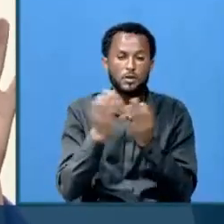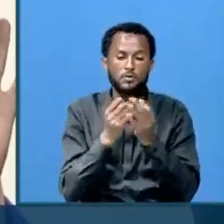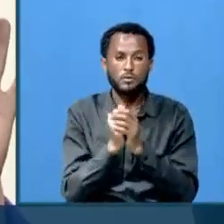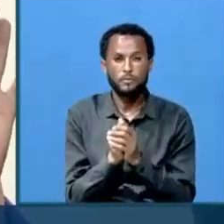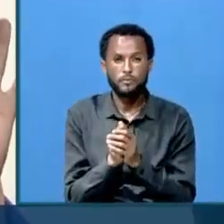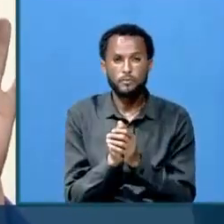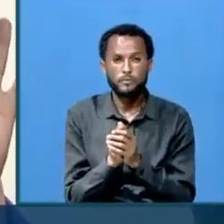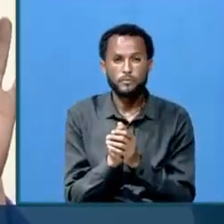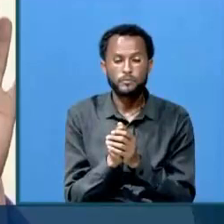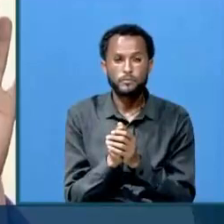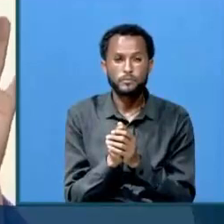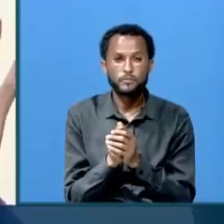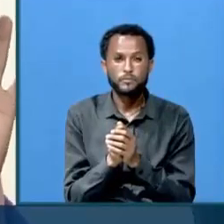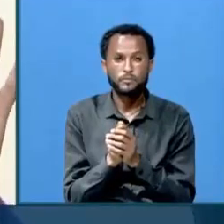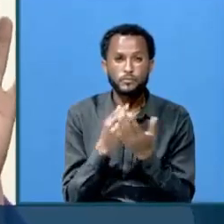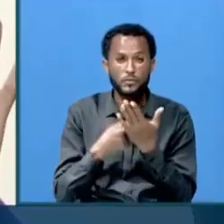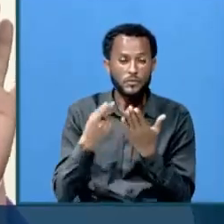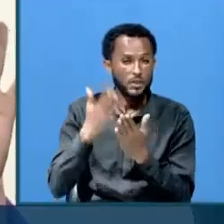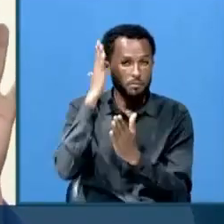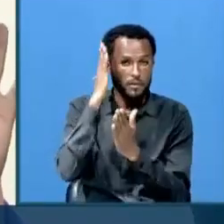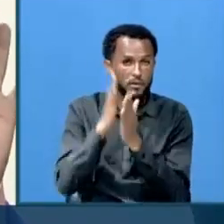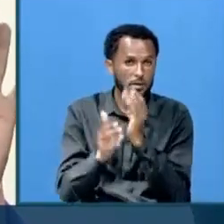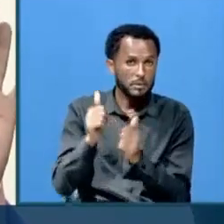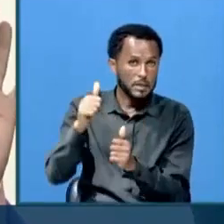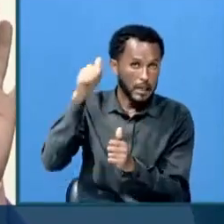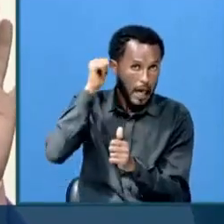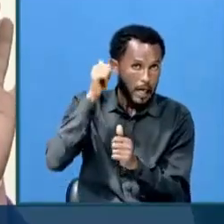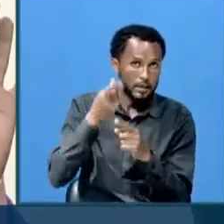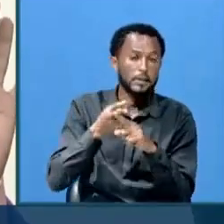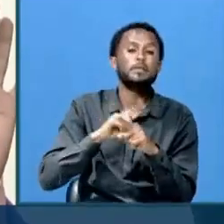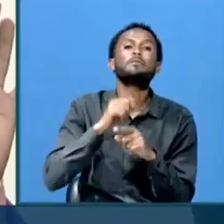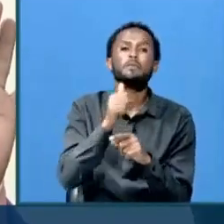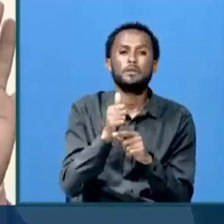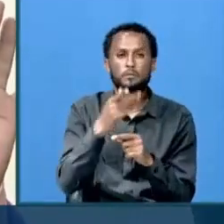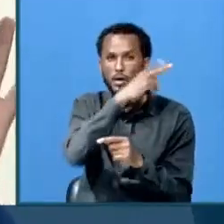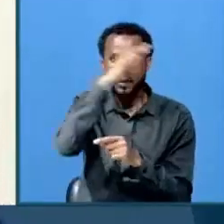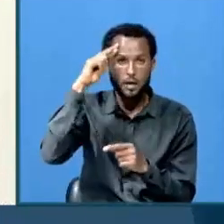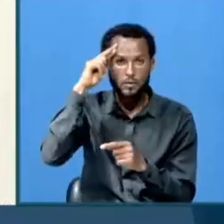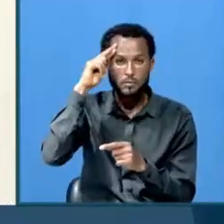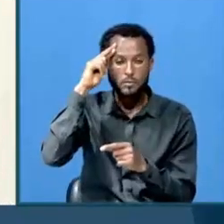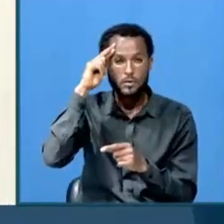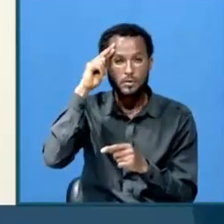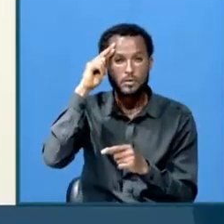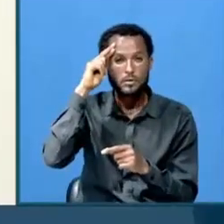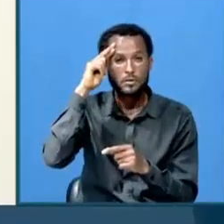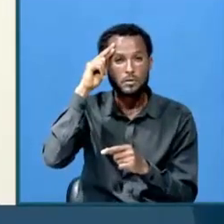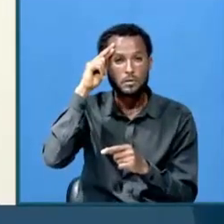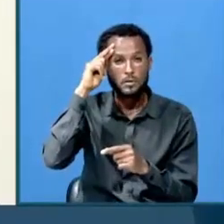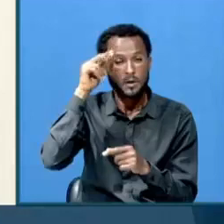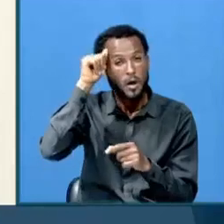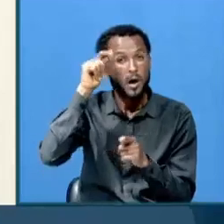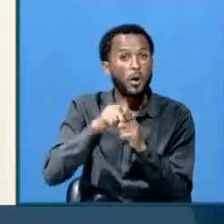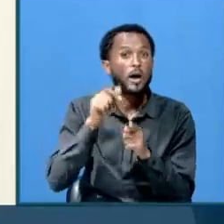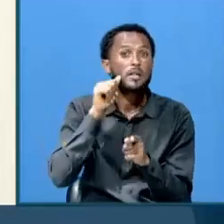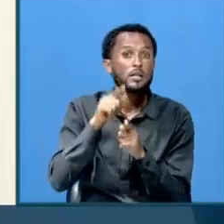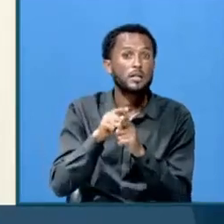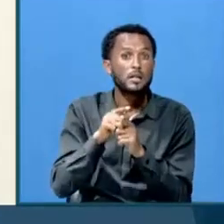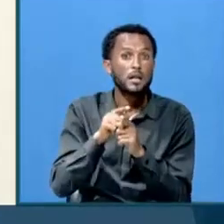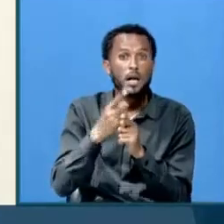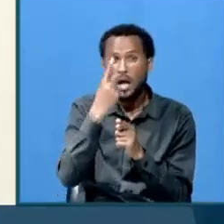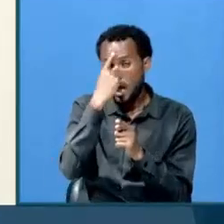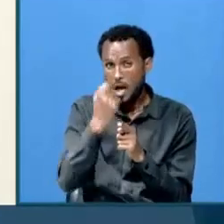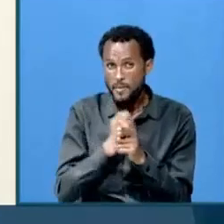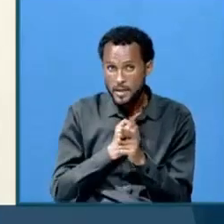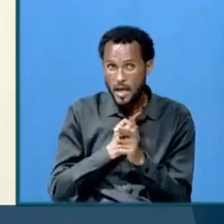ንሕና። እዚ በፍፁም ንድሓዘ ይንብል እዩ። ምክንያቱ ሕዋትና ኢልና ኢና ኣሚንና እዮም